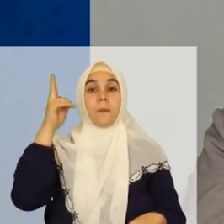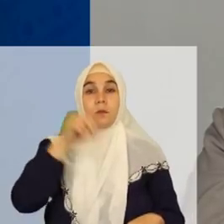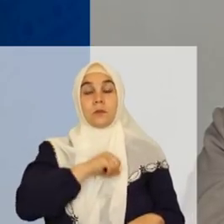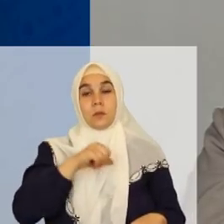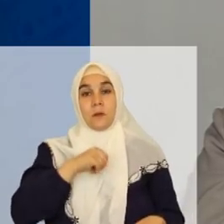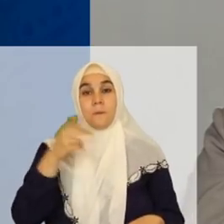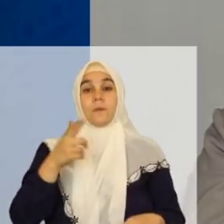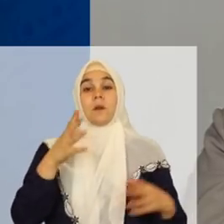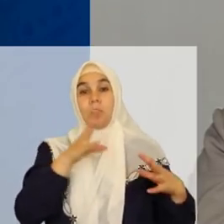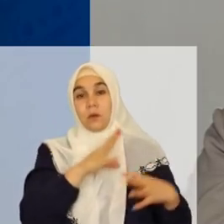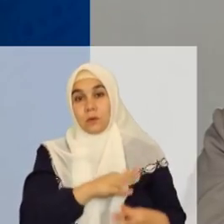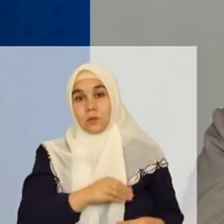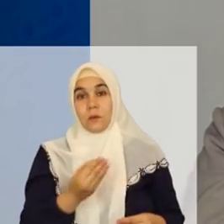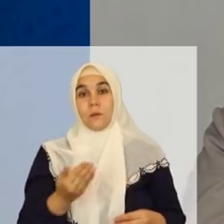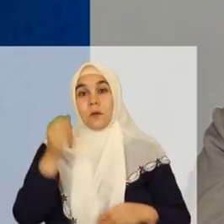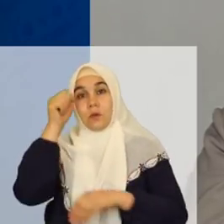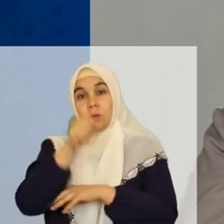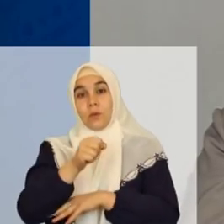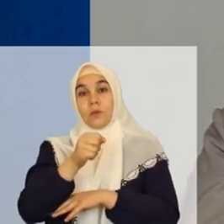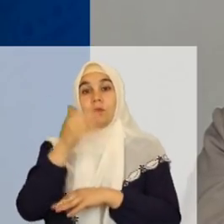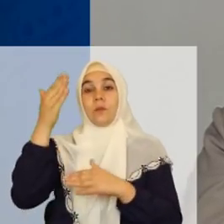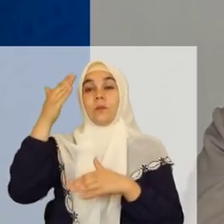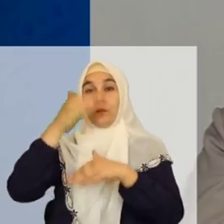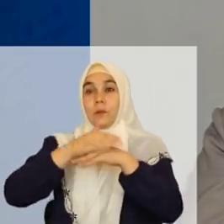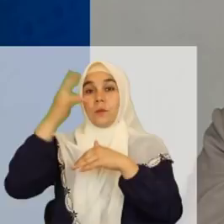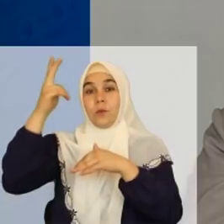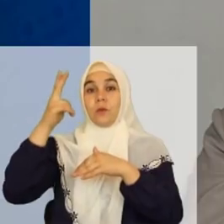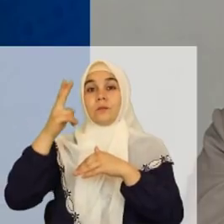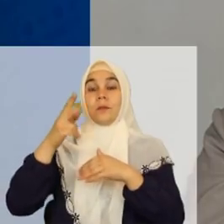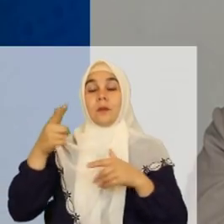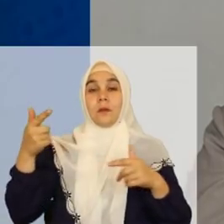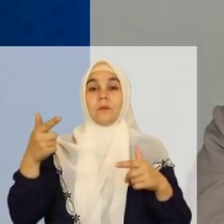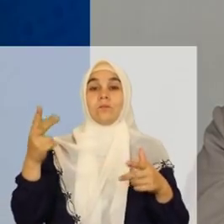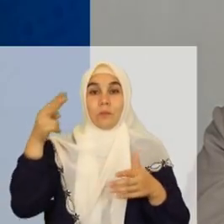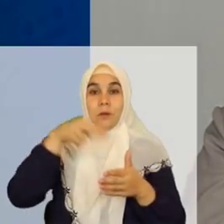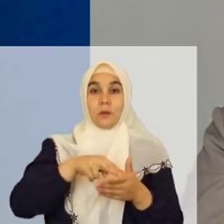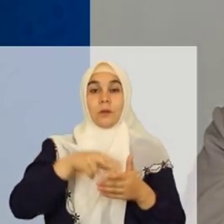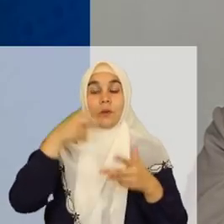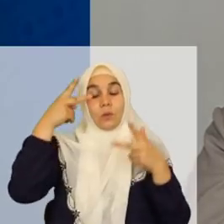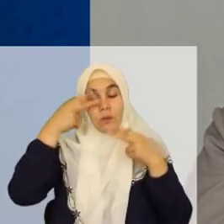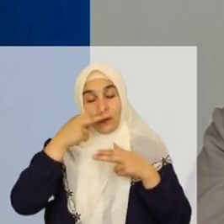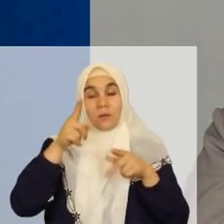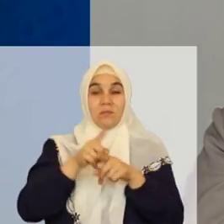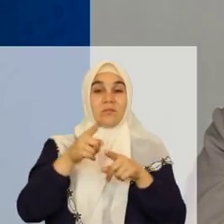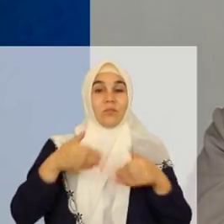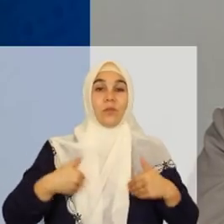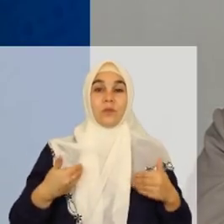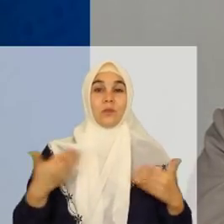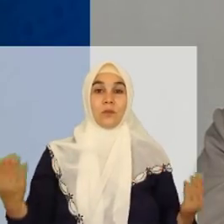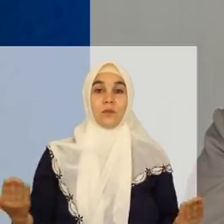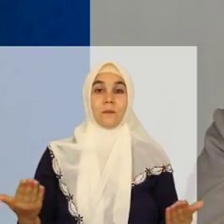inshaalloh xotirjam bo'ladi, xushu huzu demak joyiga keladi. Ko'zini yumib olib xushu qilgandan foyda